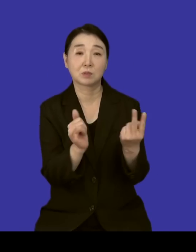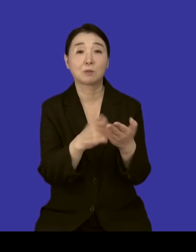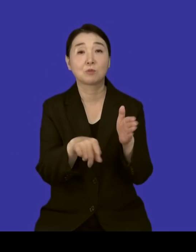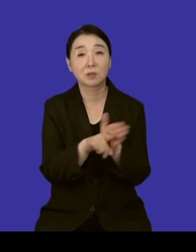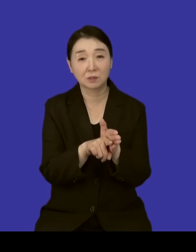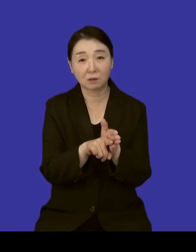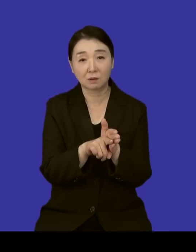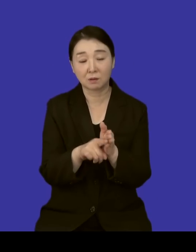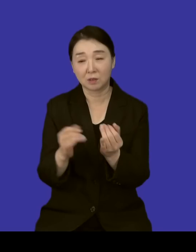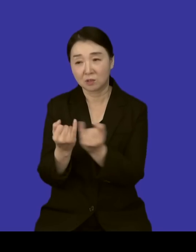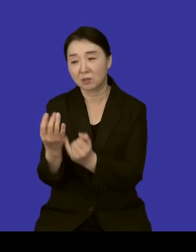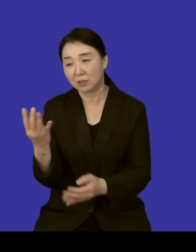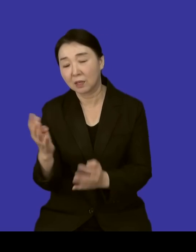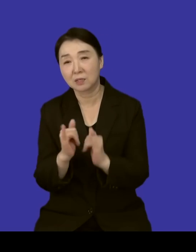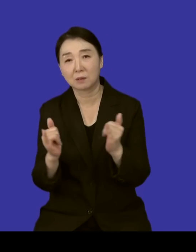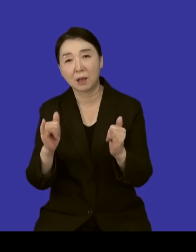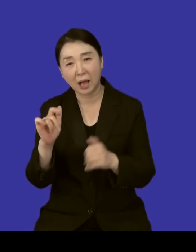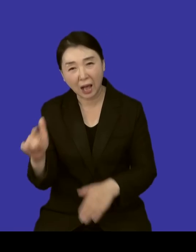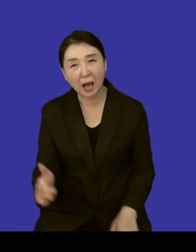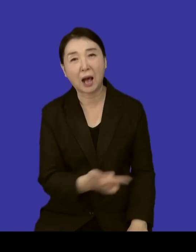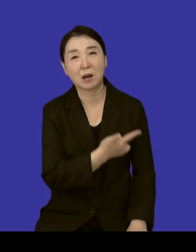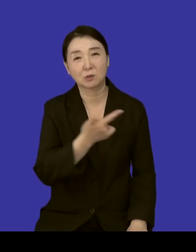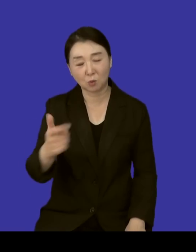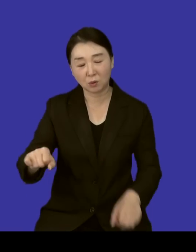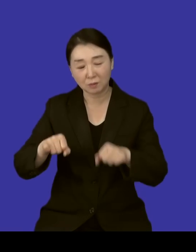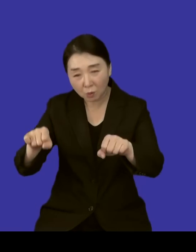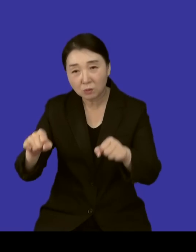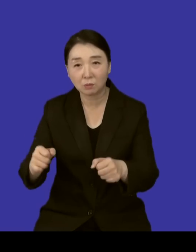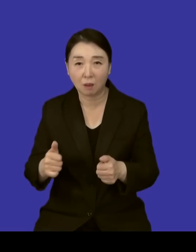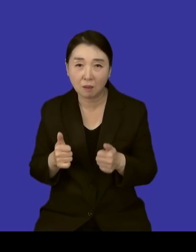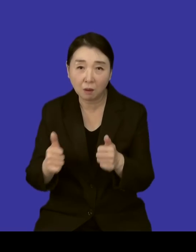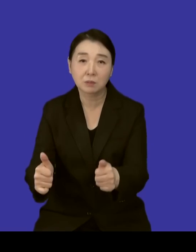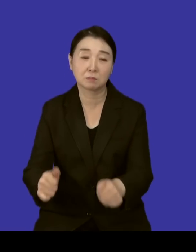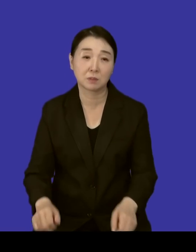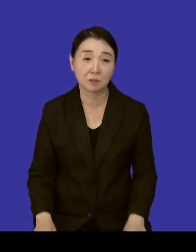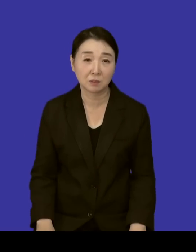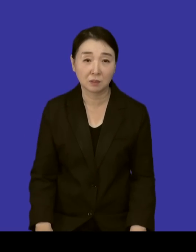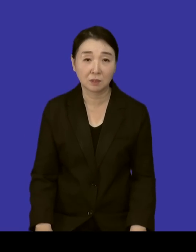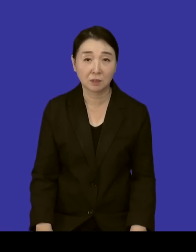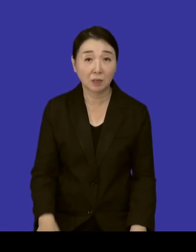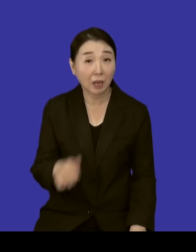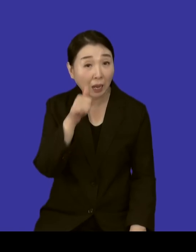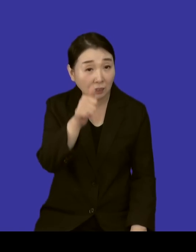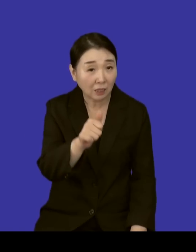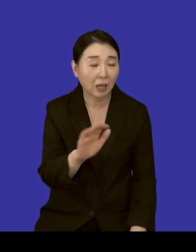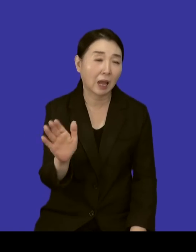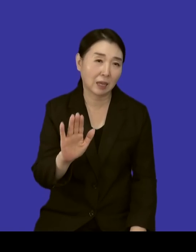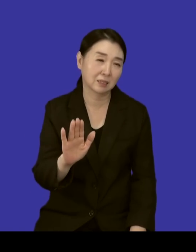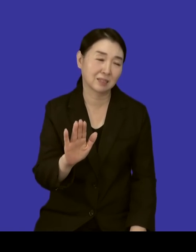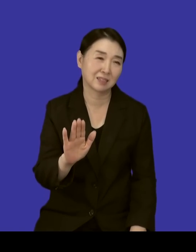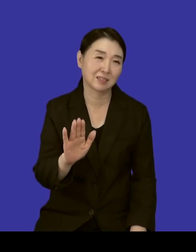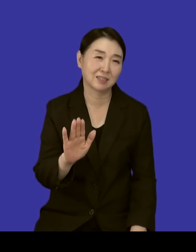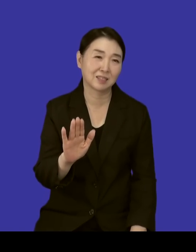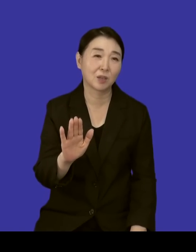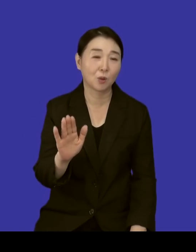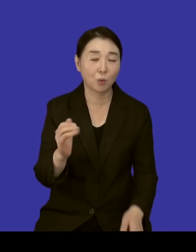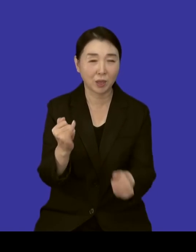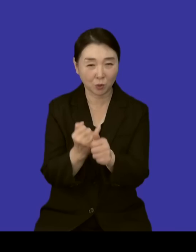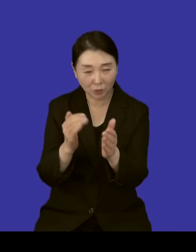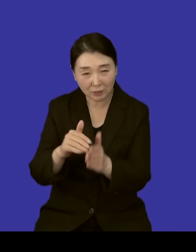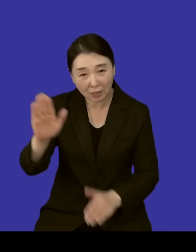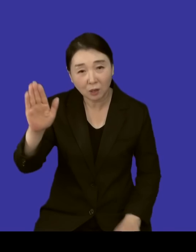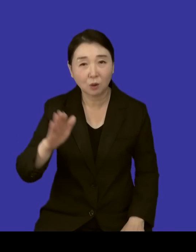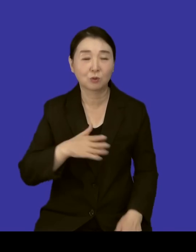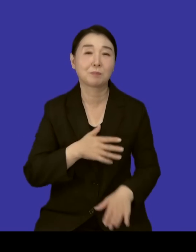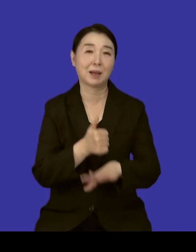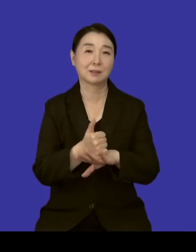네 여자가 하루 종일 돌아가는 거예요. 외아들이에요? 아니 외아들 이제 아니에요? 다 다 나가고 우리가 거의 막내